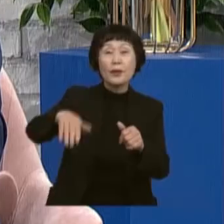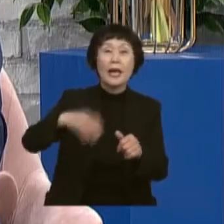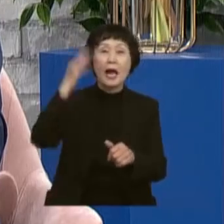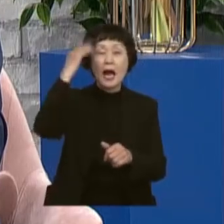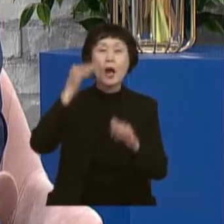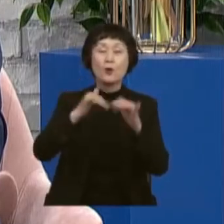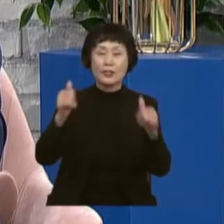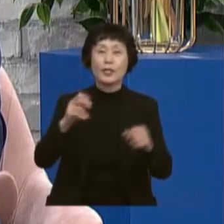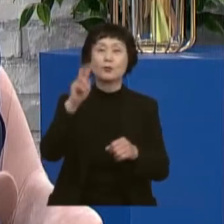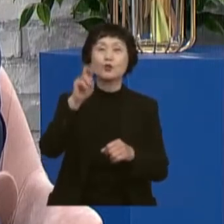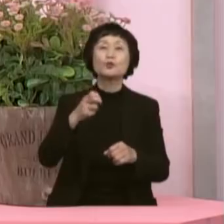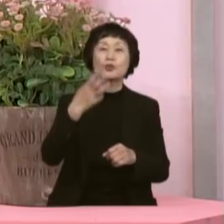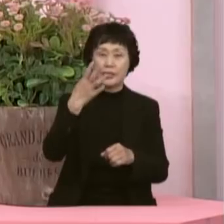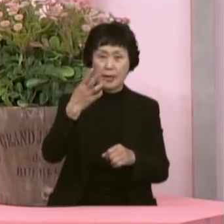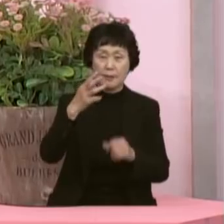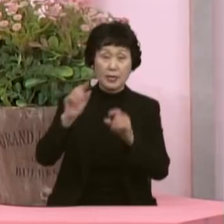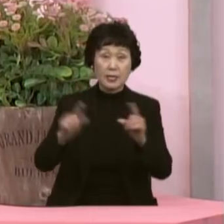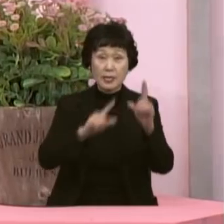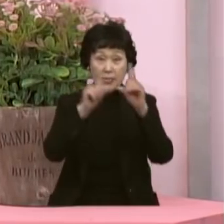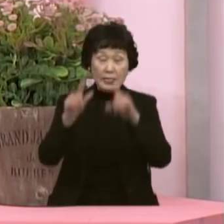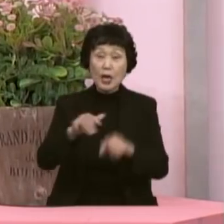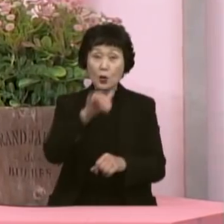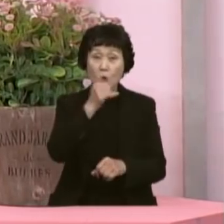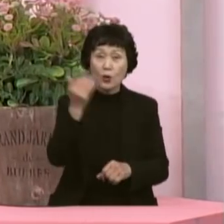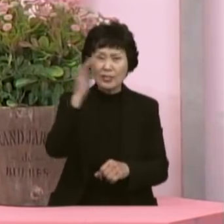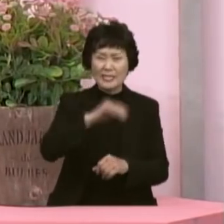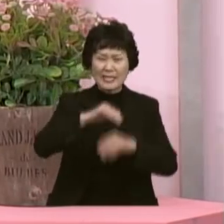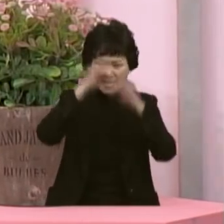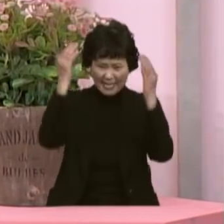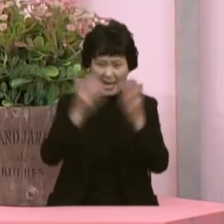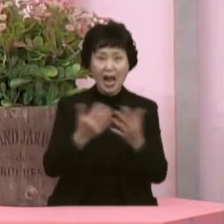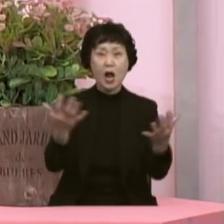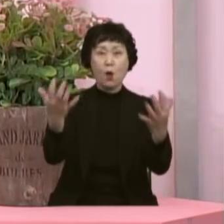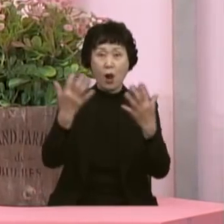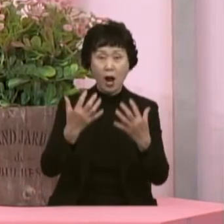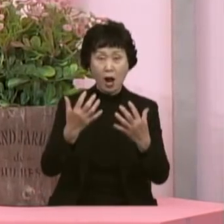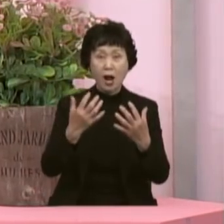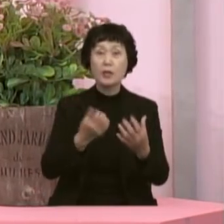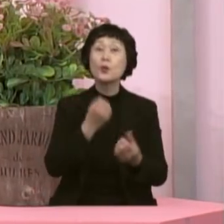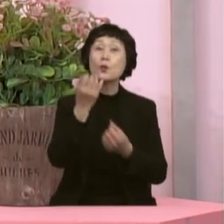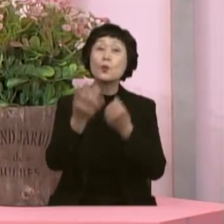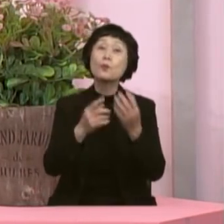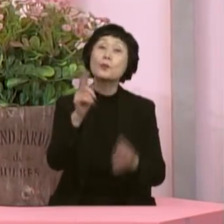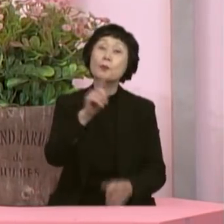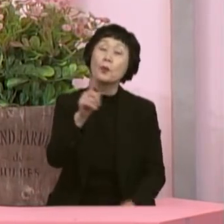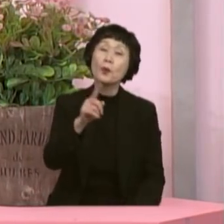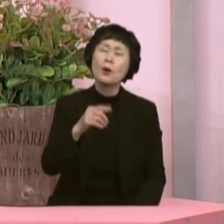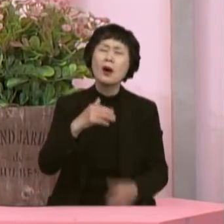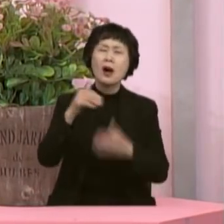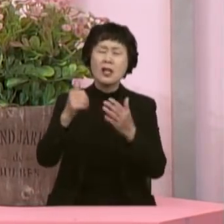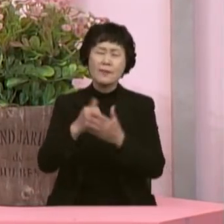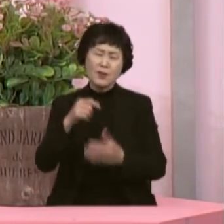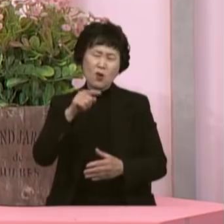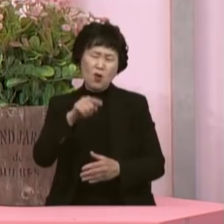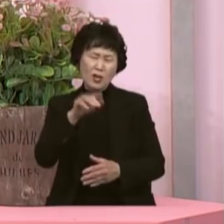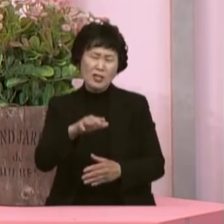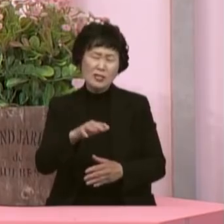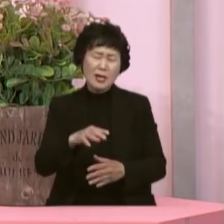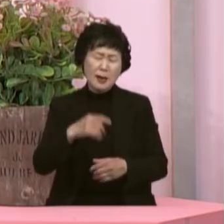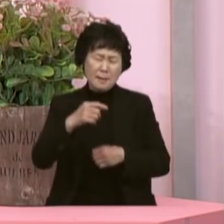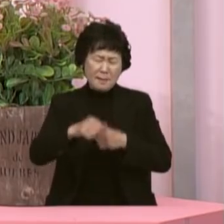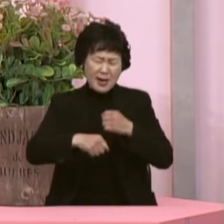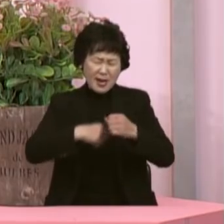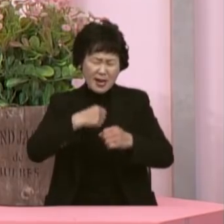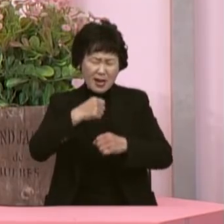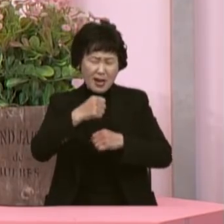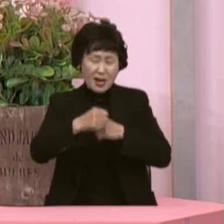거예요. 할렐루야. 마음껏 까불고 창란하고 막 은혜가 서로 임했는데 그 사람들이 행복할 수 있다면 갑니다. 그게 어디든